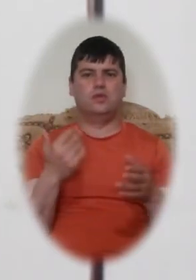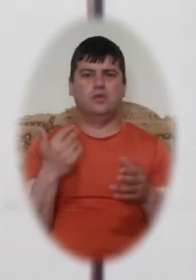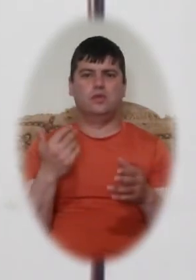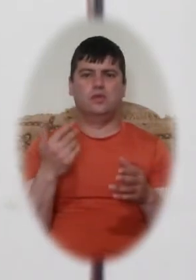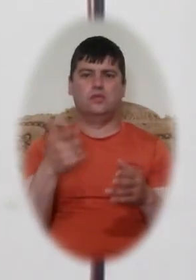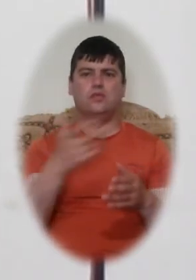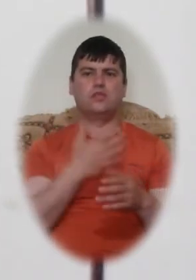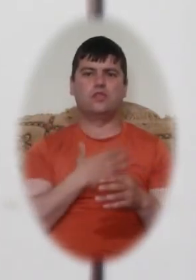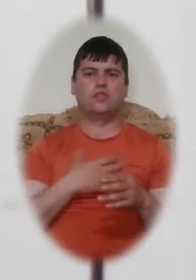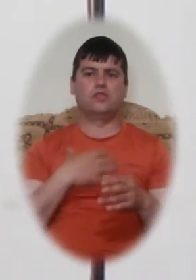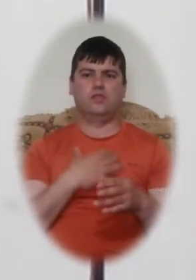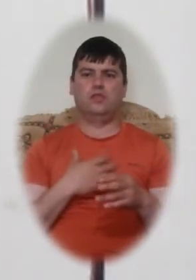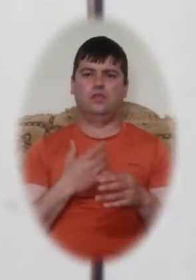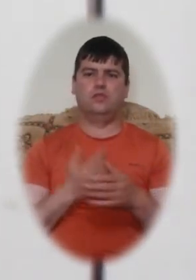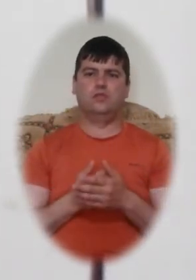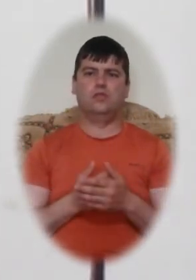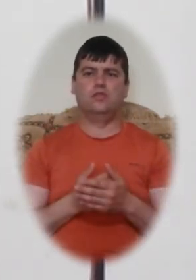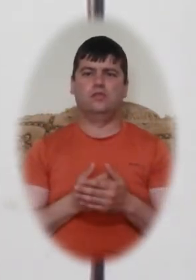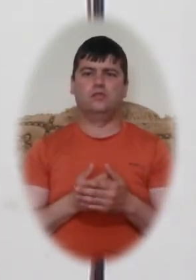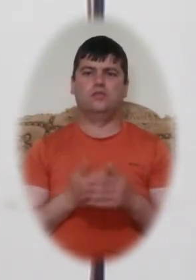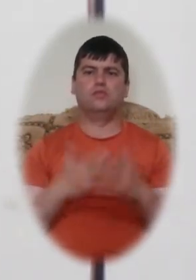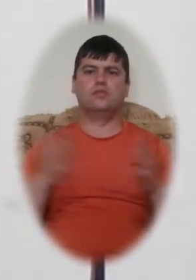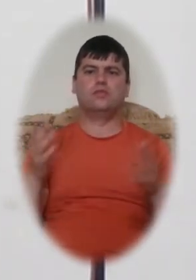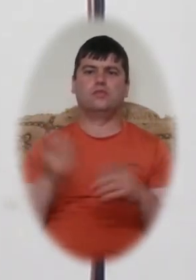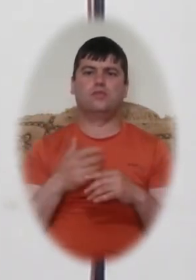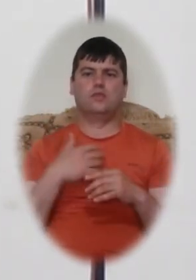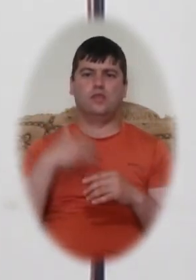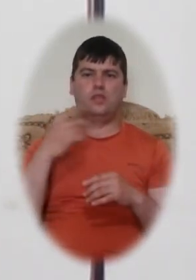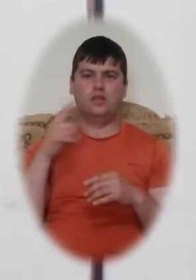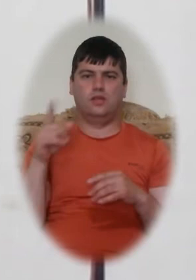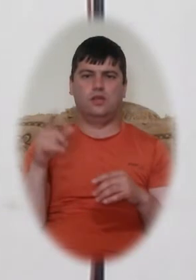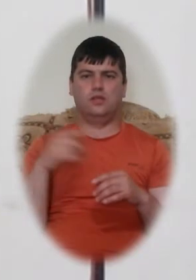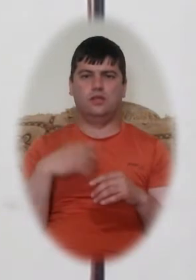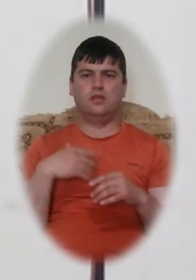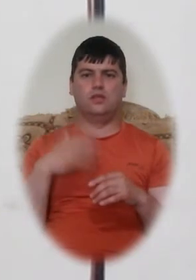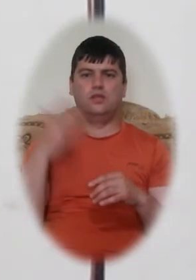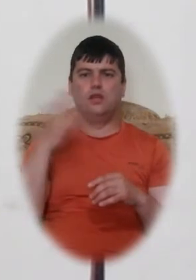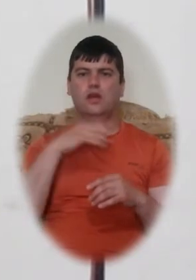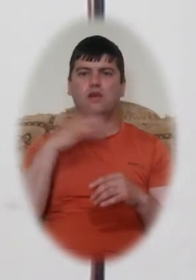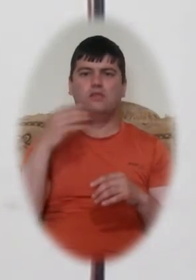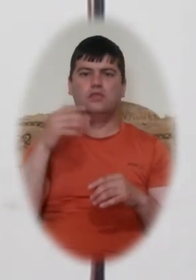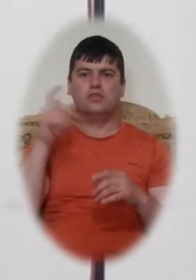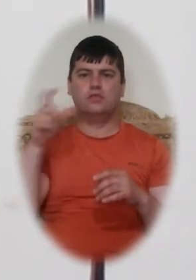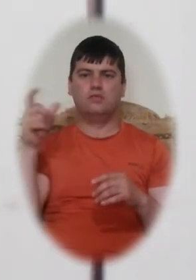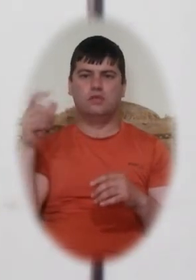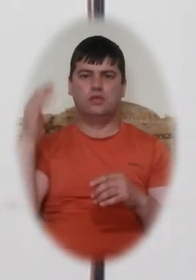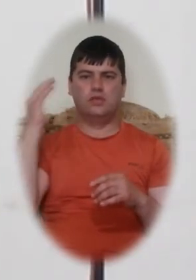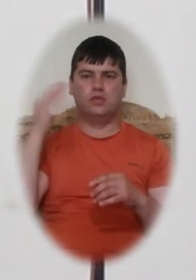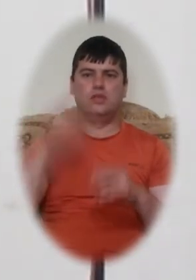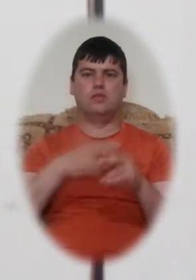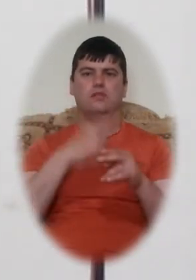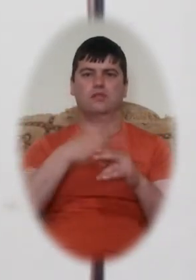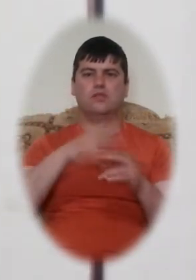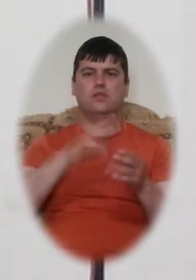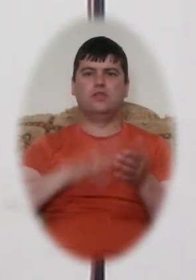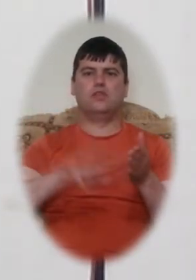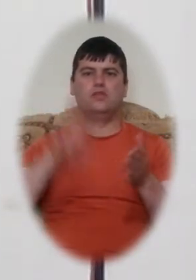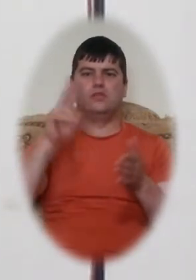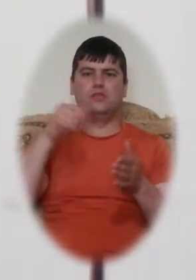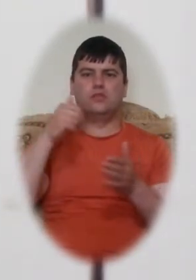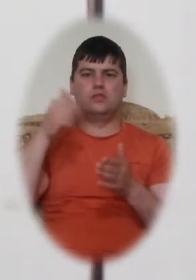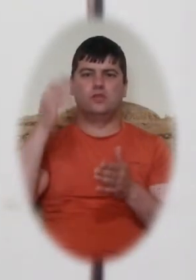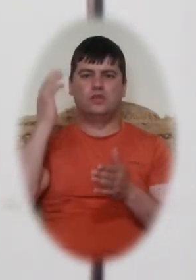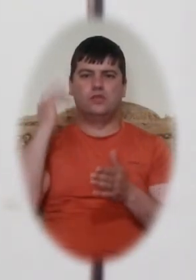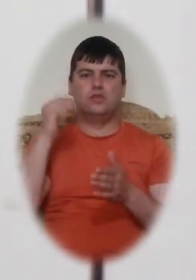սը շատ կարևոր է բարեկաններ, ես էր ե դարիչը մկրպե, ամենի շատ մարդիկ եմ հաված պաս կարանի դարիչը, բայց